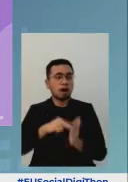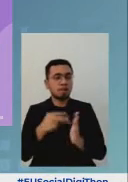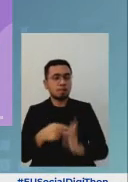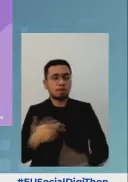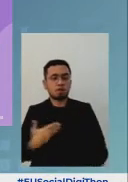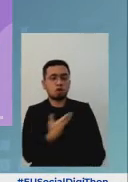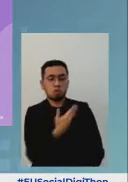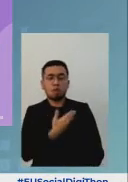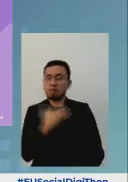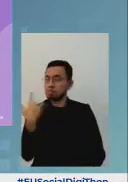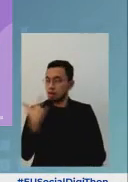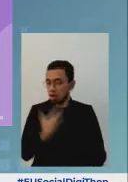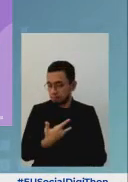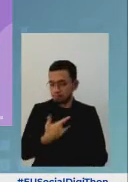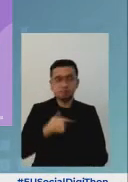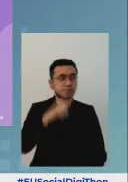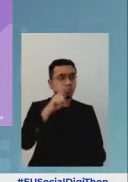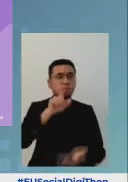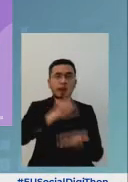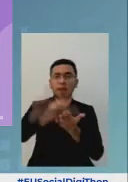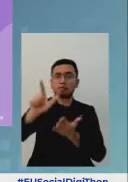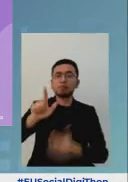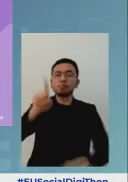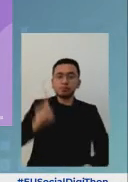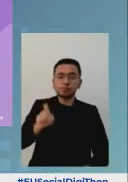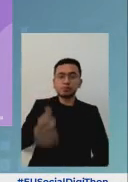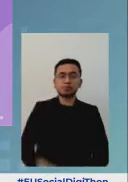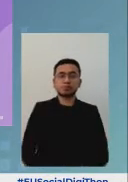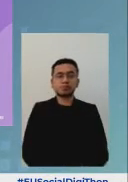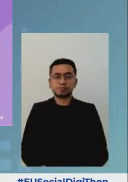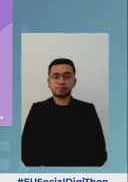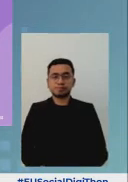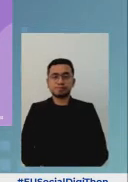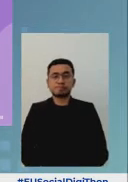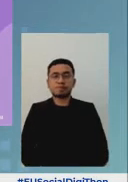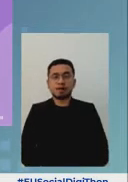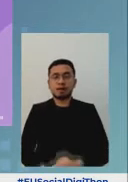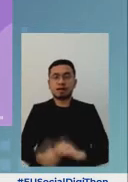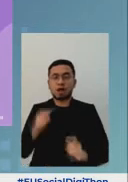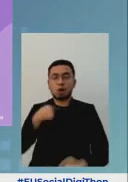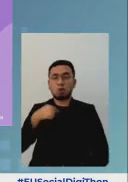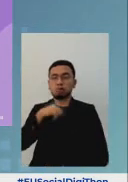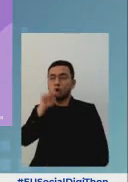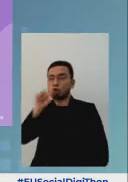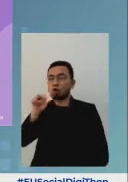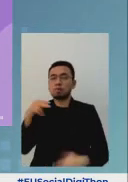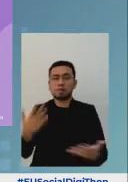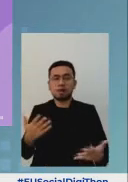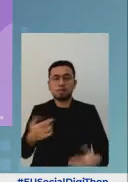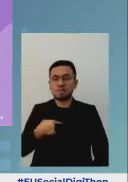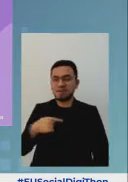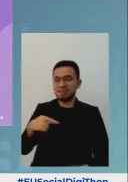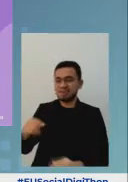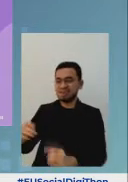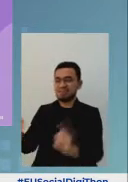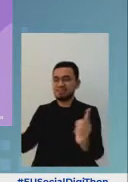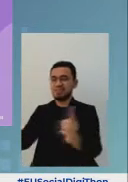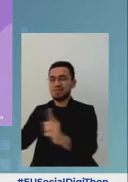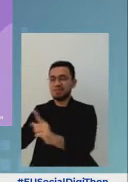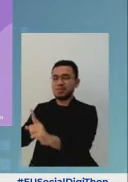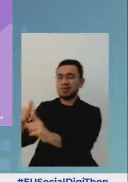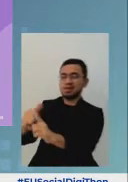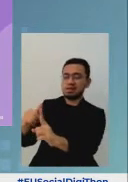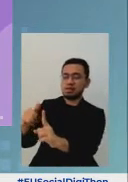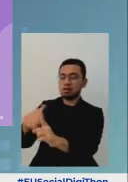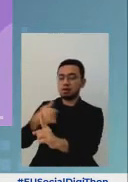lapor, sehingga kita betul-betul memang berdaya. Kemudian, kalau kita jadi penonton, oh kita kan nggak bisa ngapa-ngapain, kita cuma penonton. Jangan